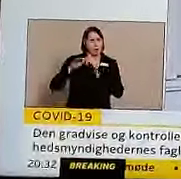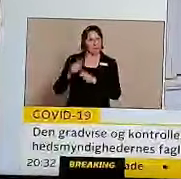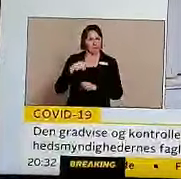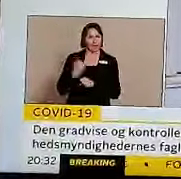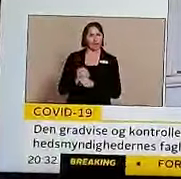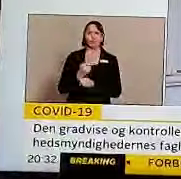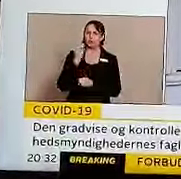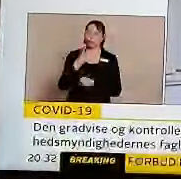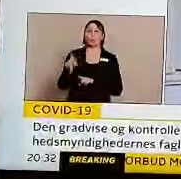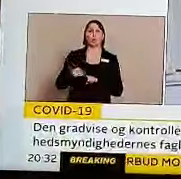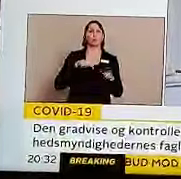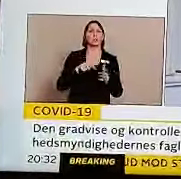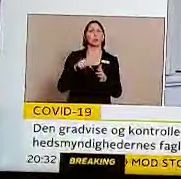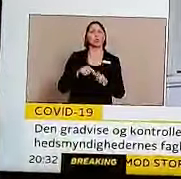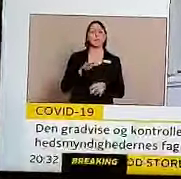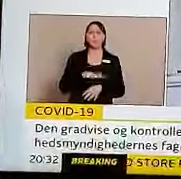وهذا